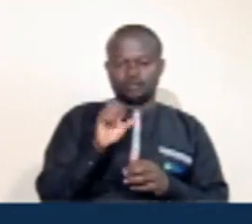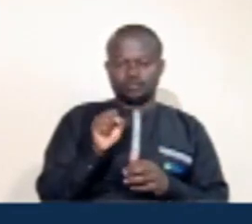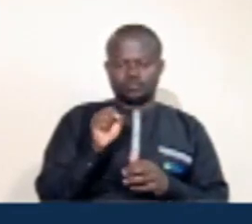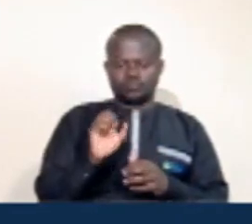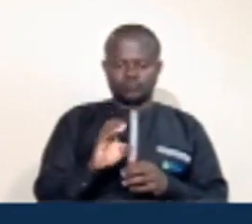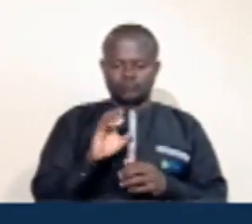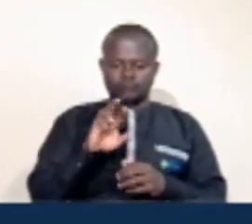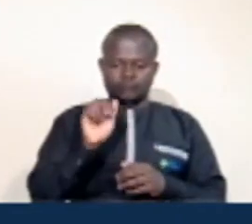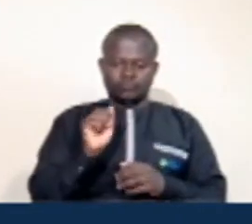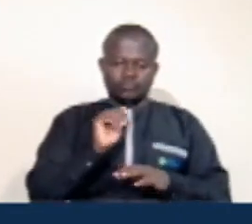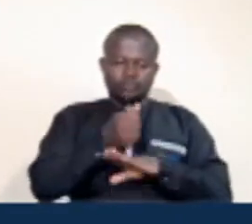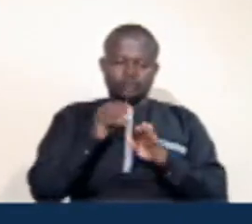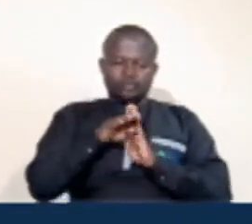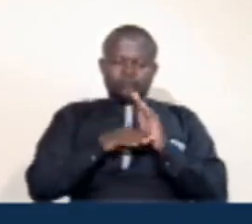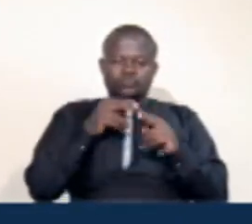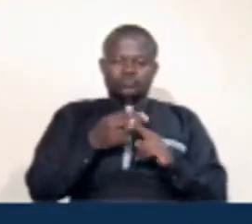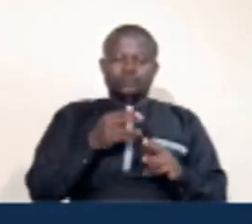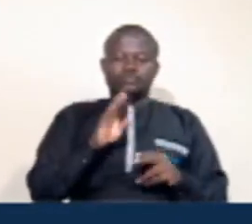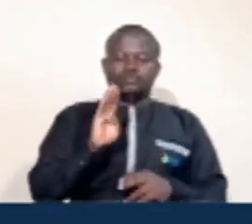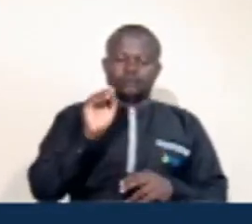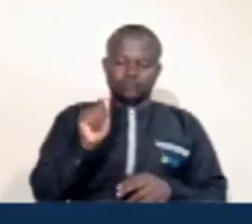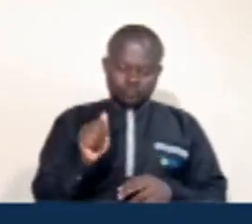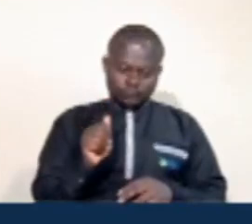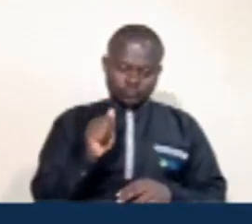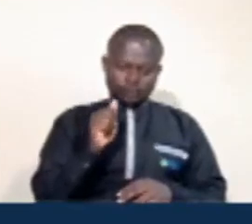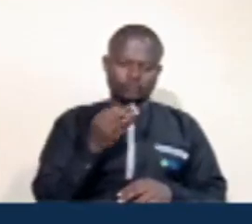Dushyiraho noneho na programu bita Bachelor Degree